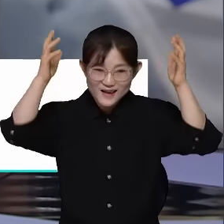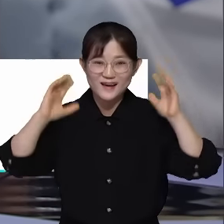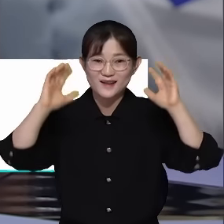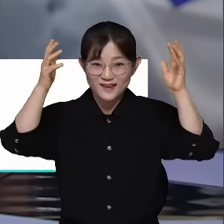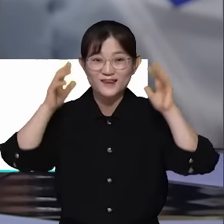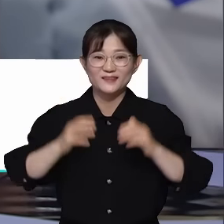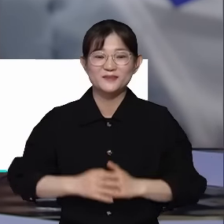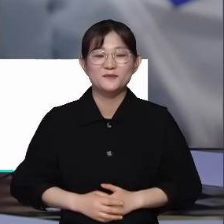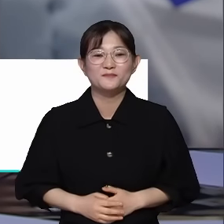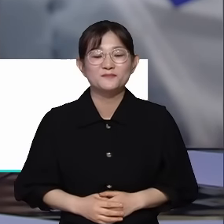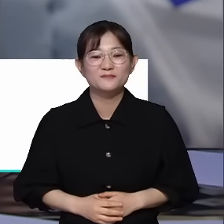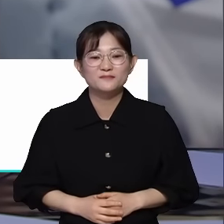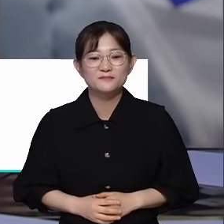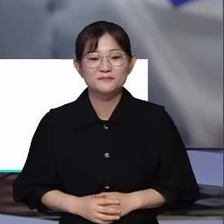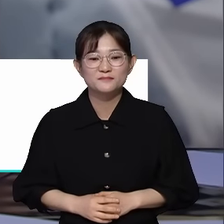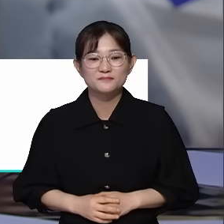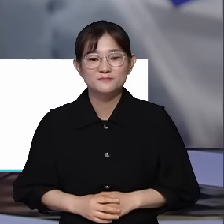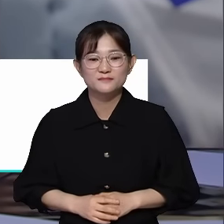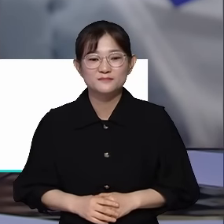팬들의 이야기를 들어봤습니다.